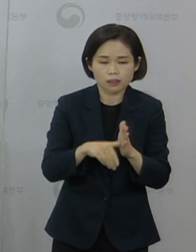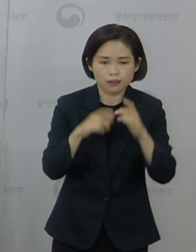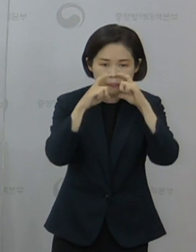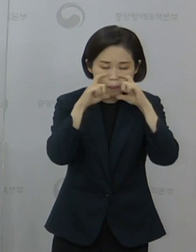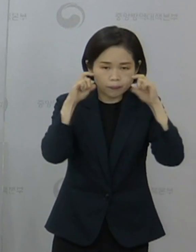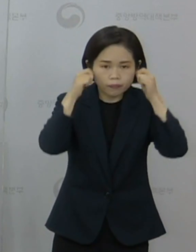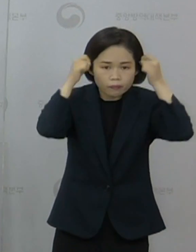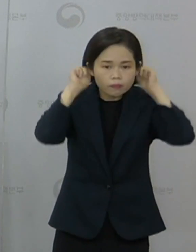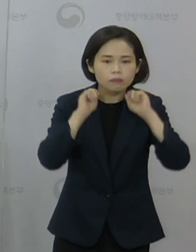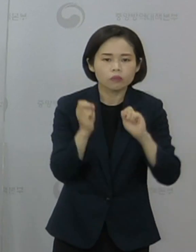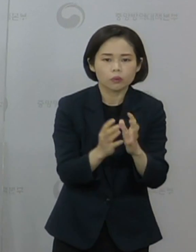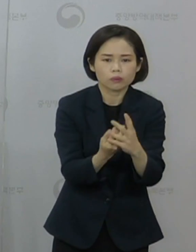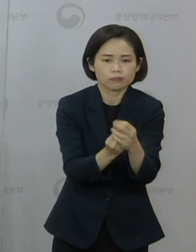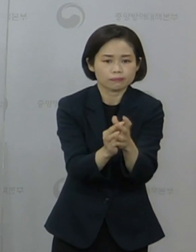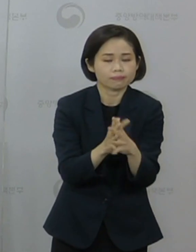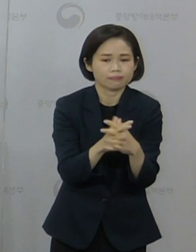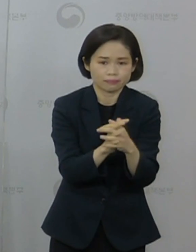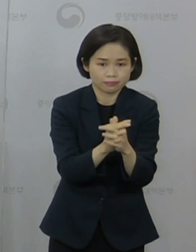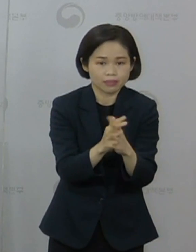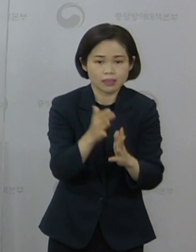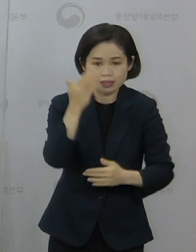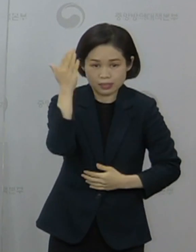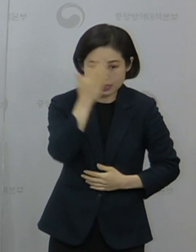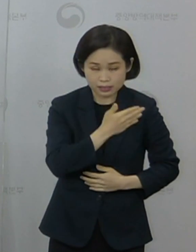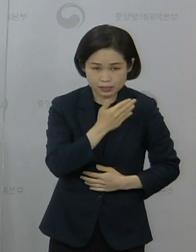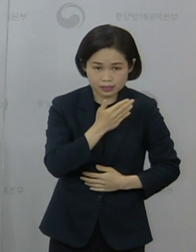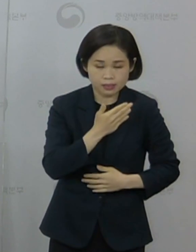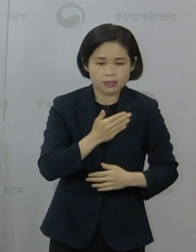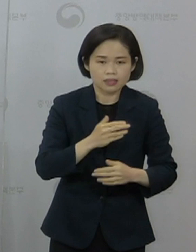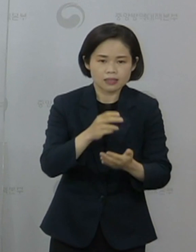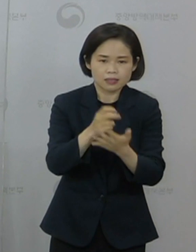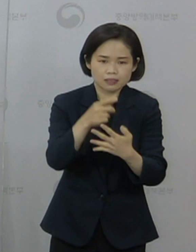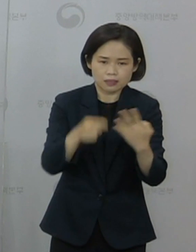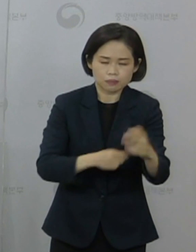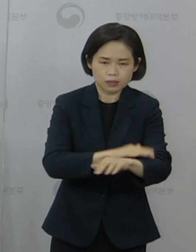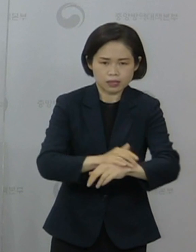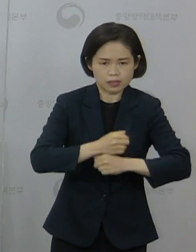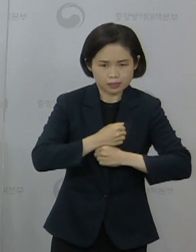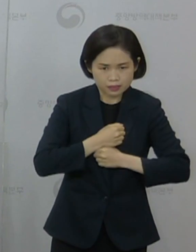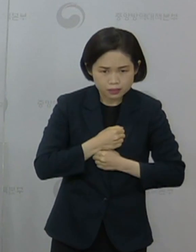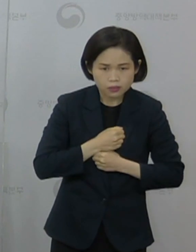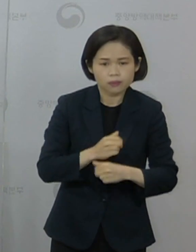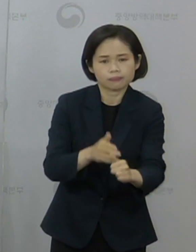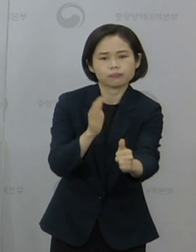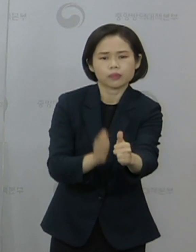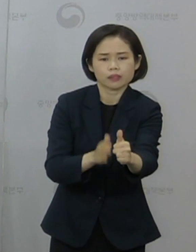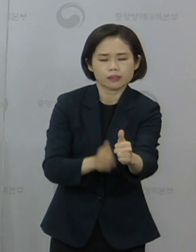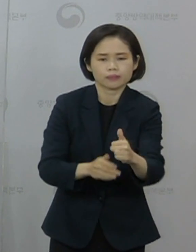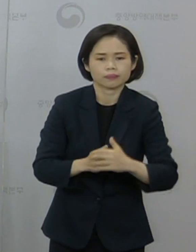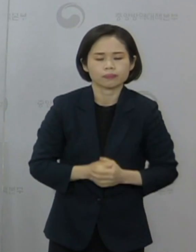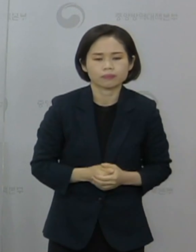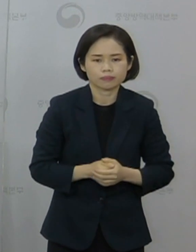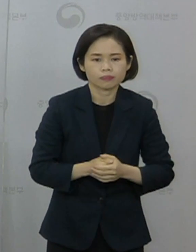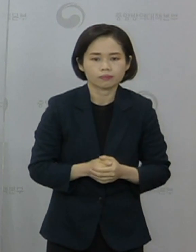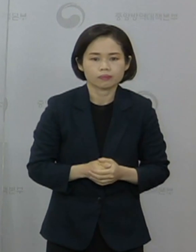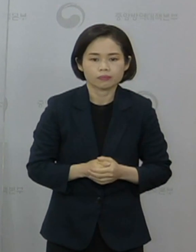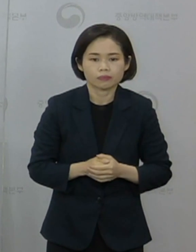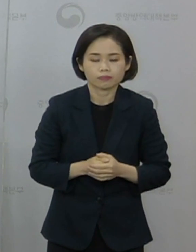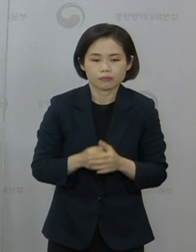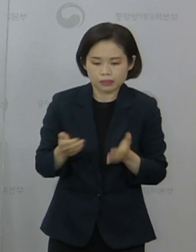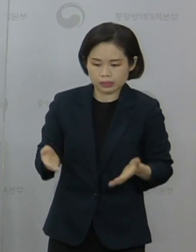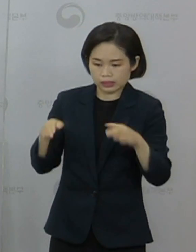작용 손 식대 등의 개인 그 감염이 생수 책을 철저히 준수해 주실 것을 거듭 당부드립니다 또한